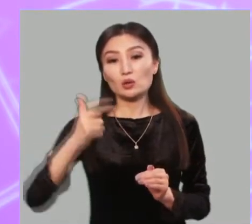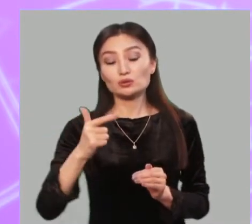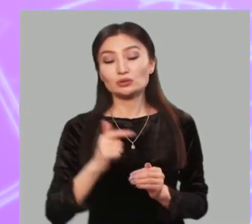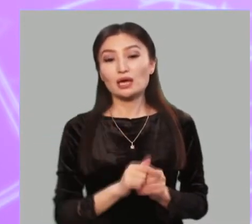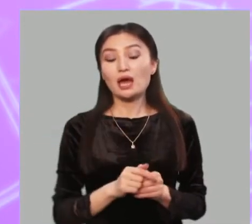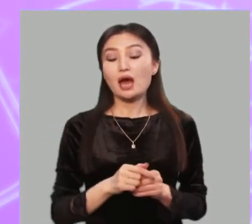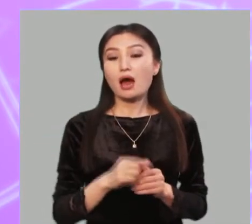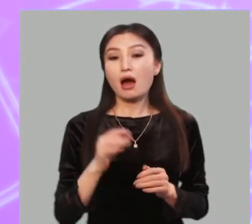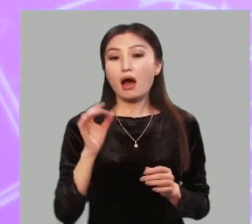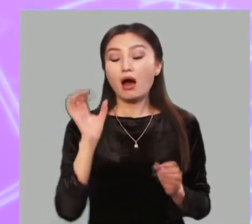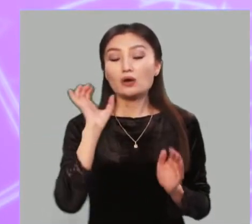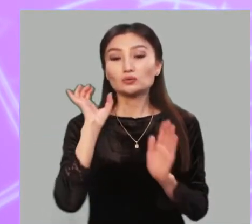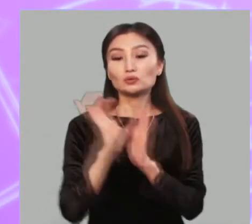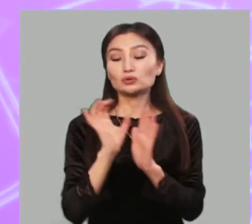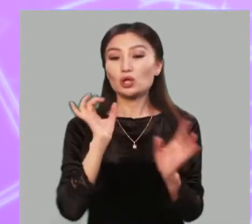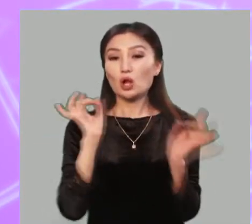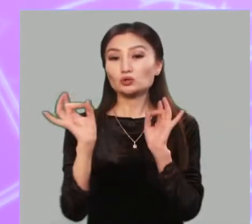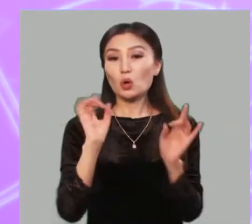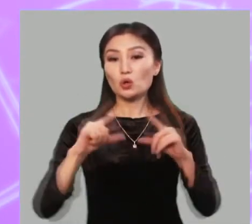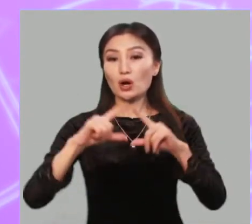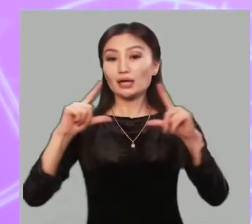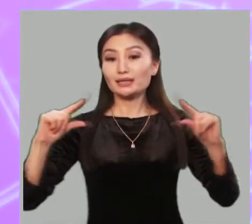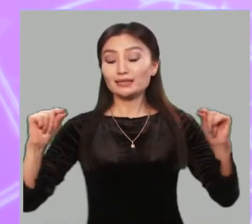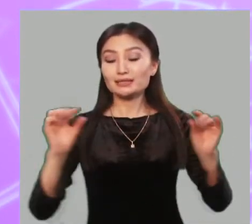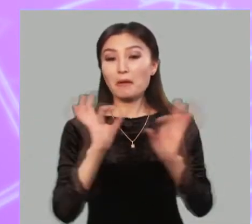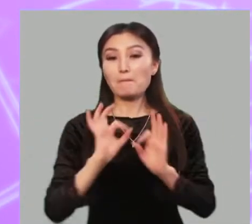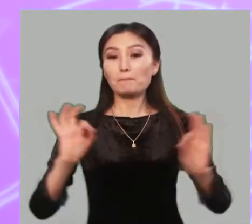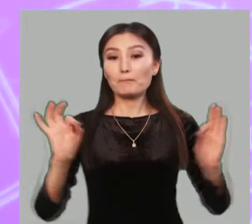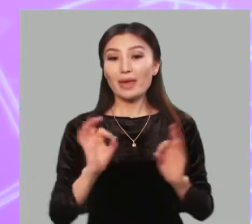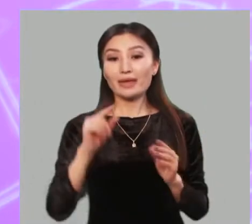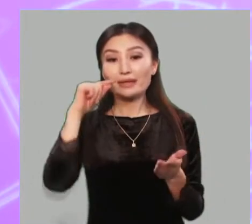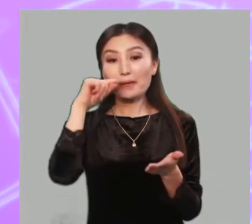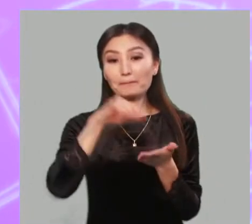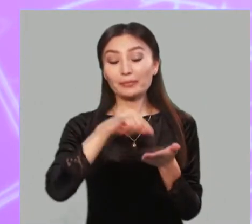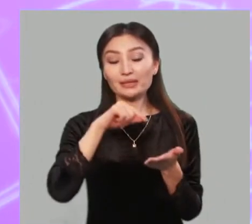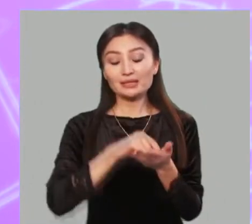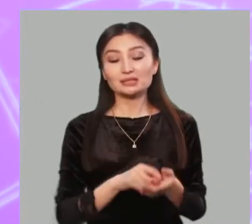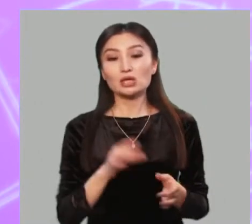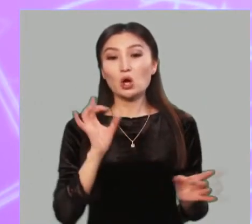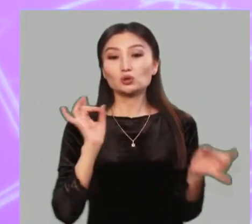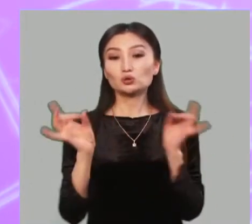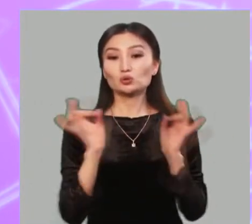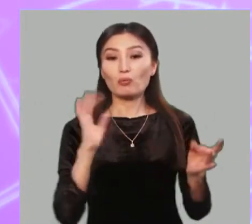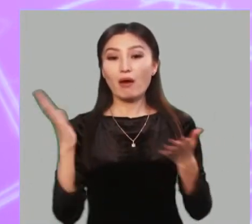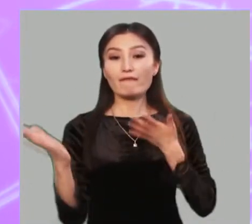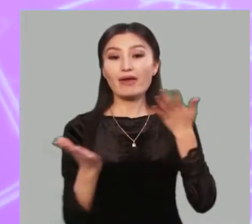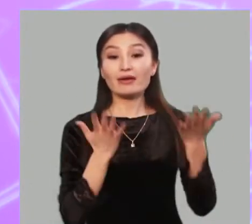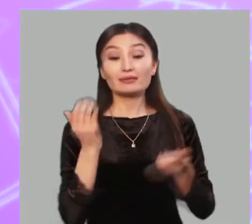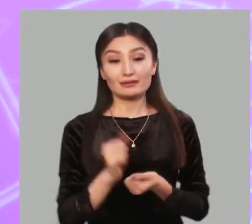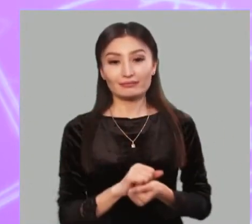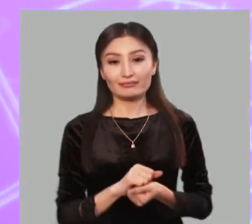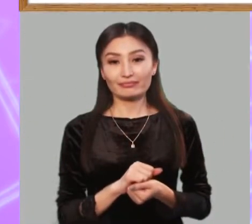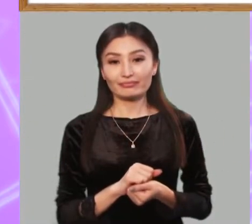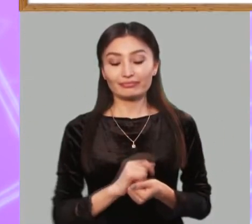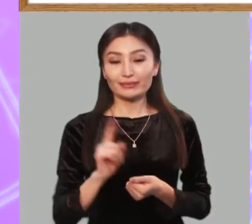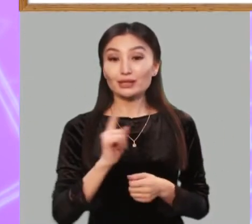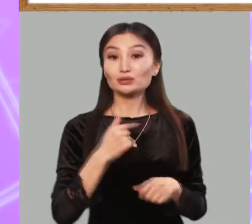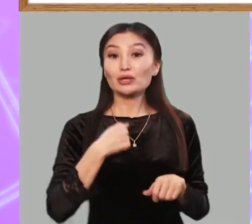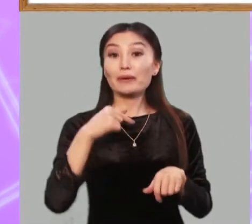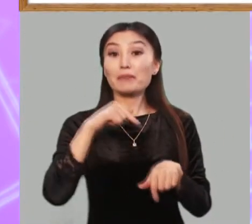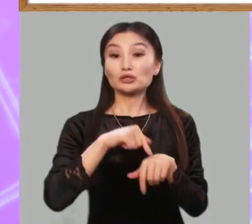услышала я шорох листьев, пение птиц, шум ветра. Что